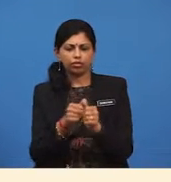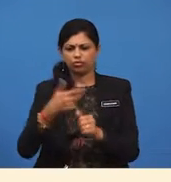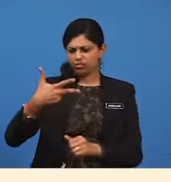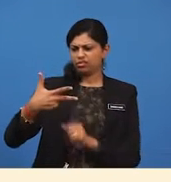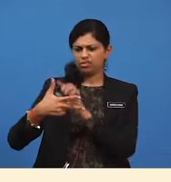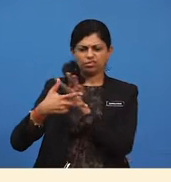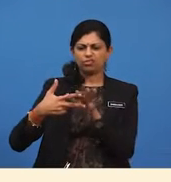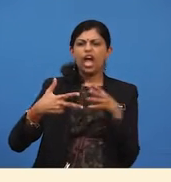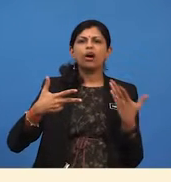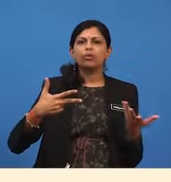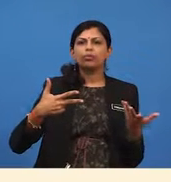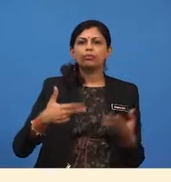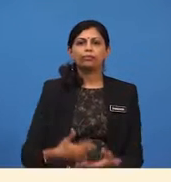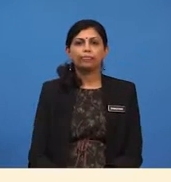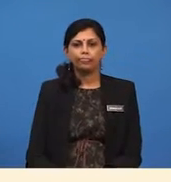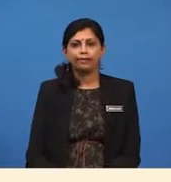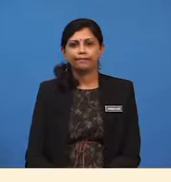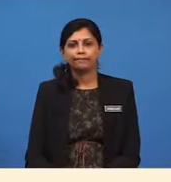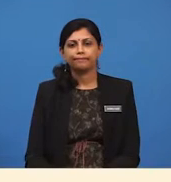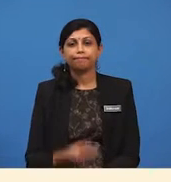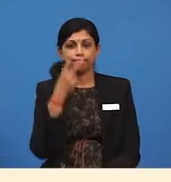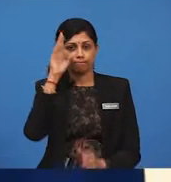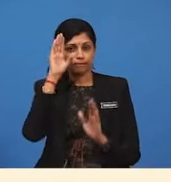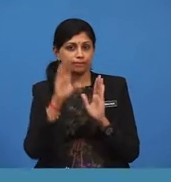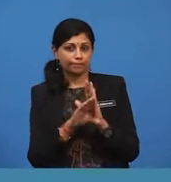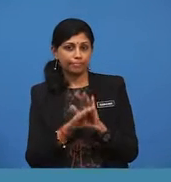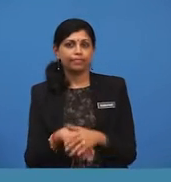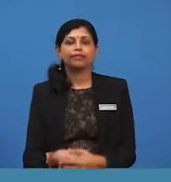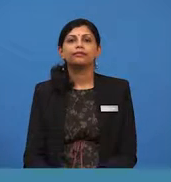ini? Mari kita lihat pada paparan contoh.